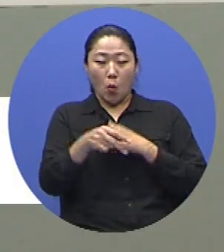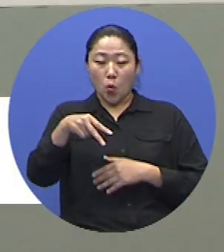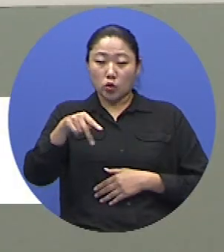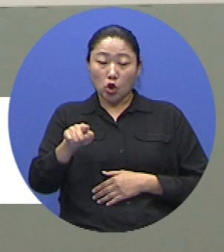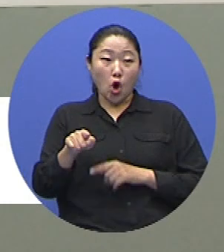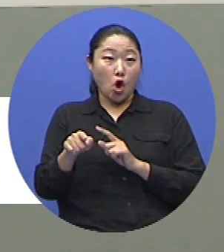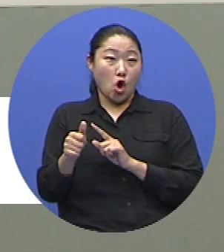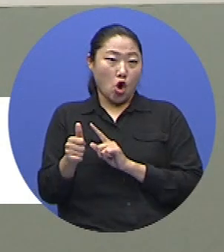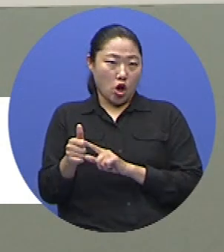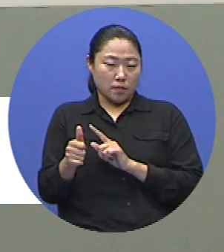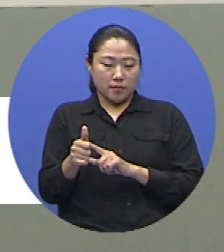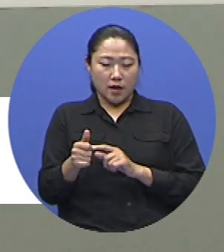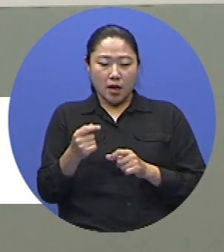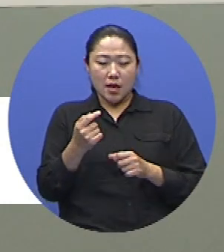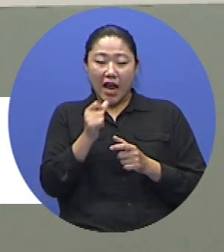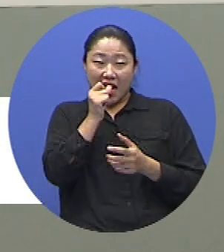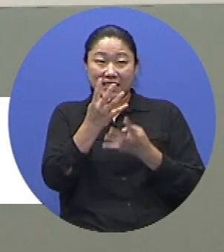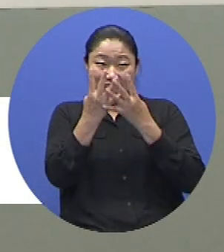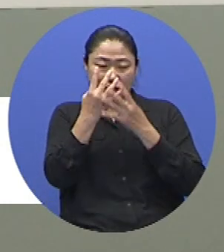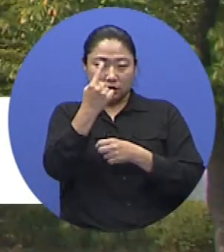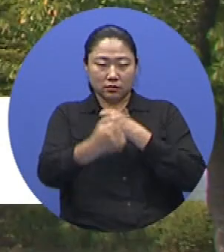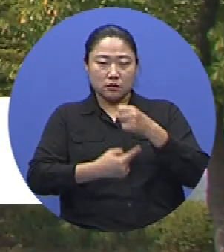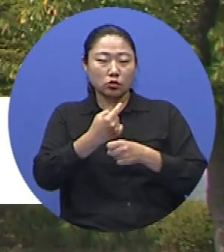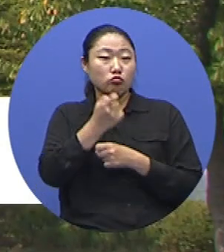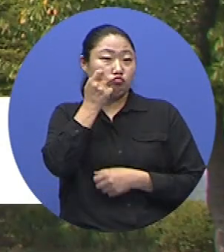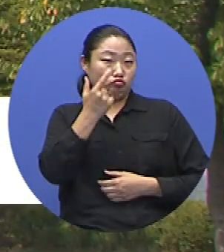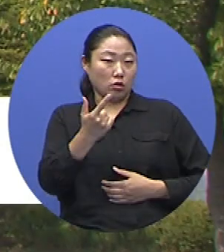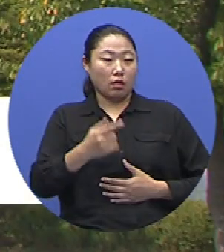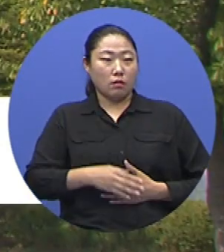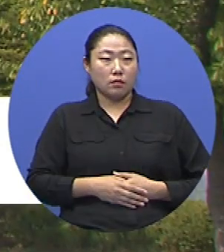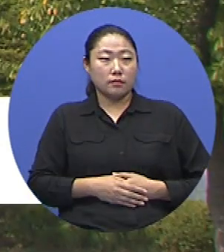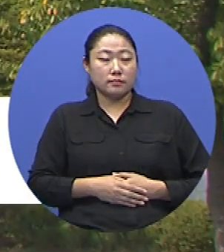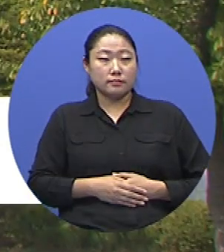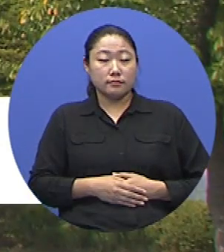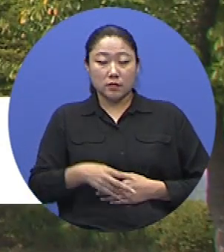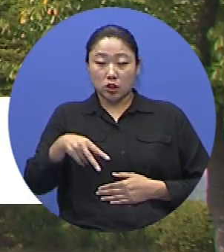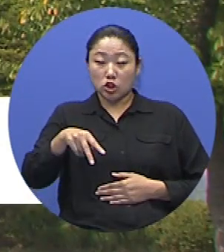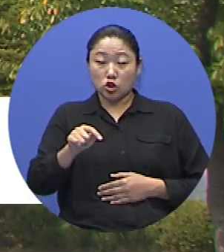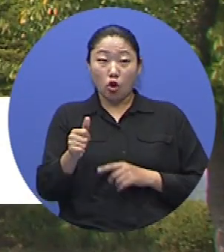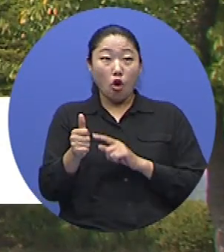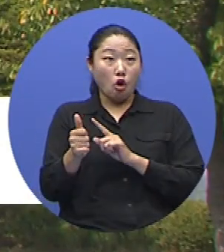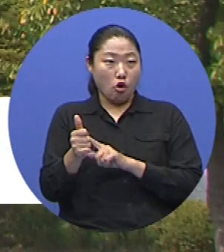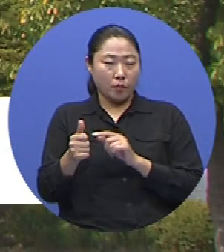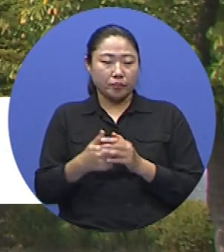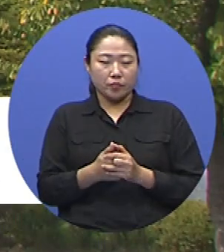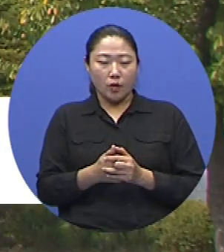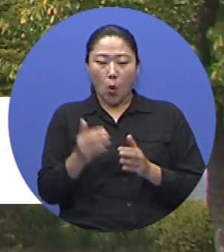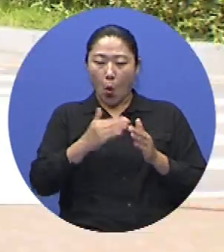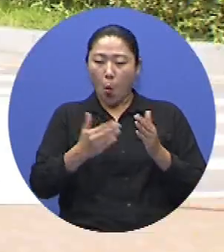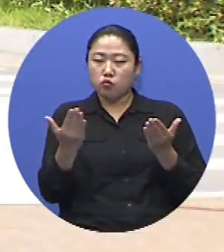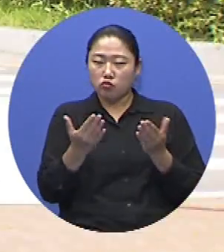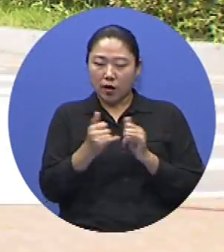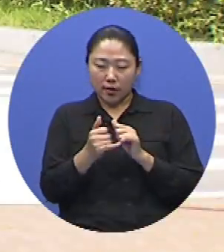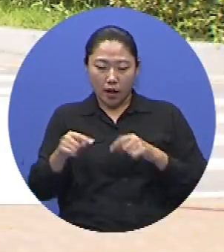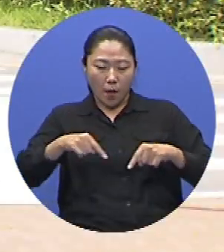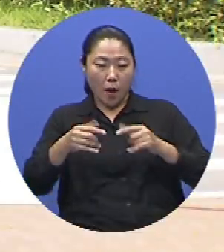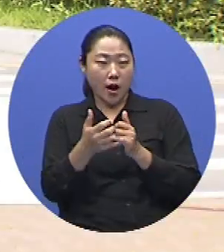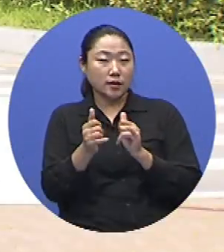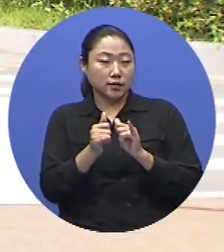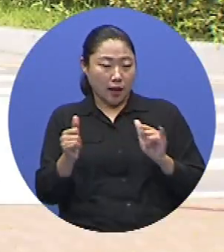서모 씨에게 징역 1년 6개월을 선고했습니다. 서 씨는 지난 2020년 공무원과